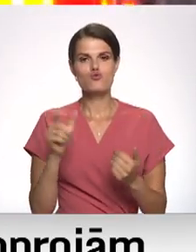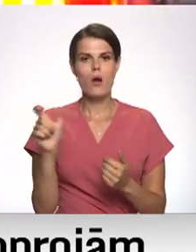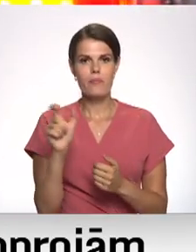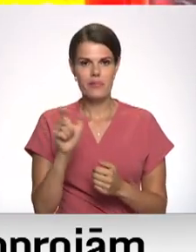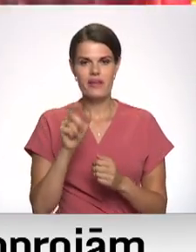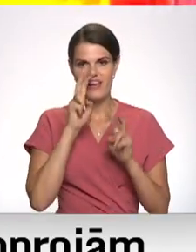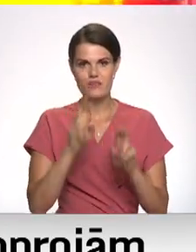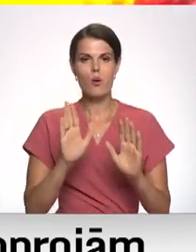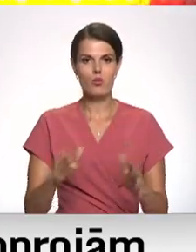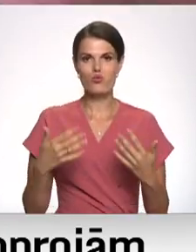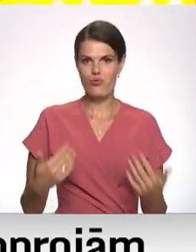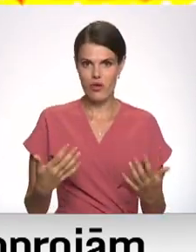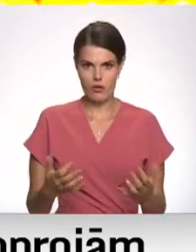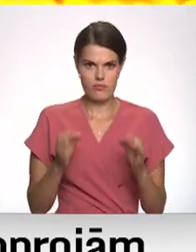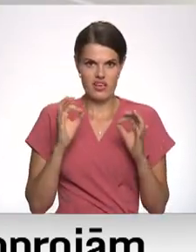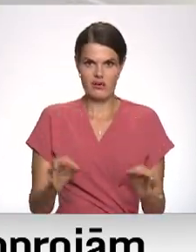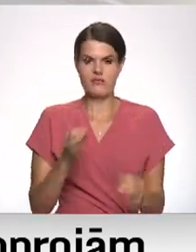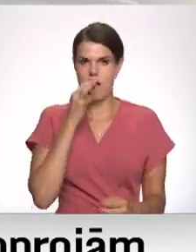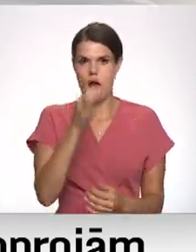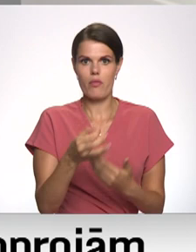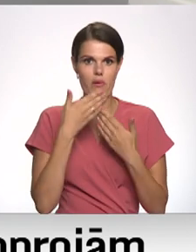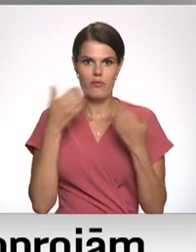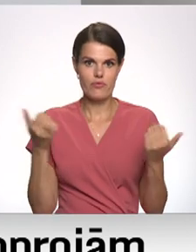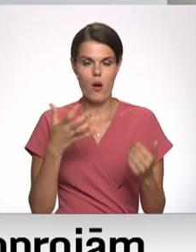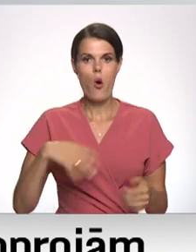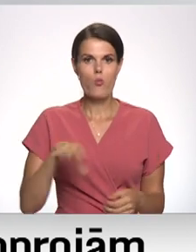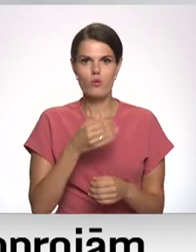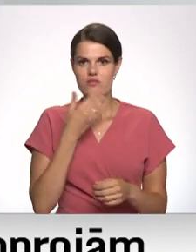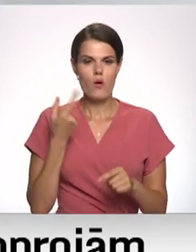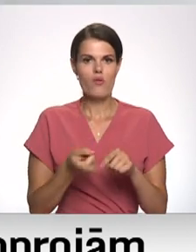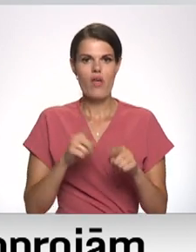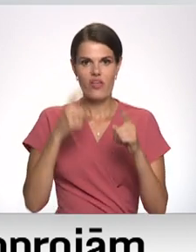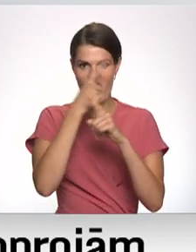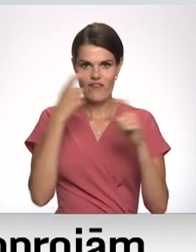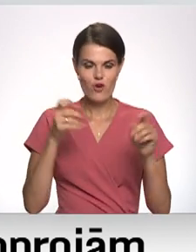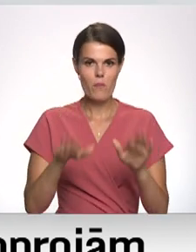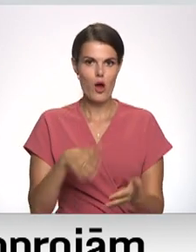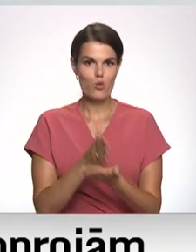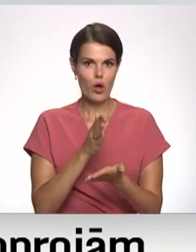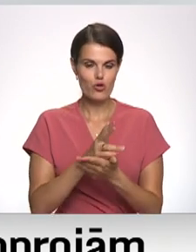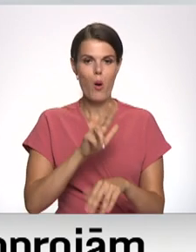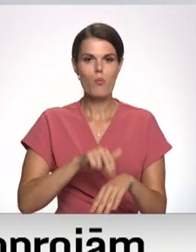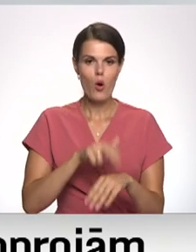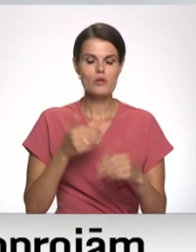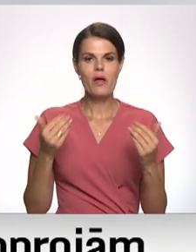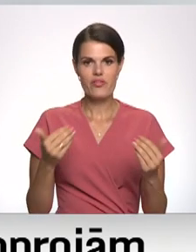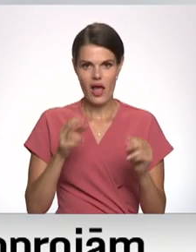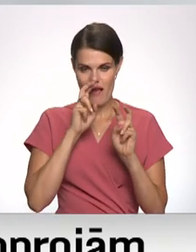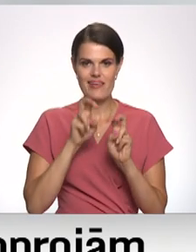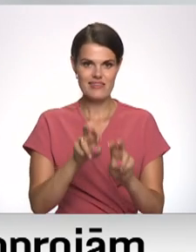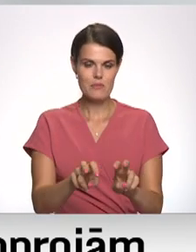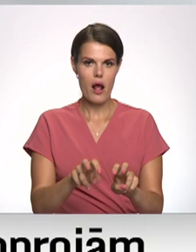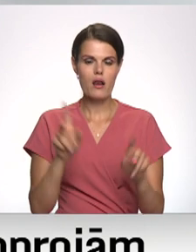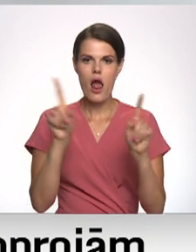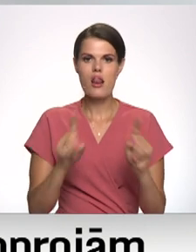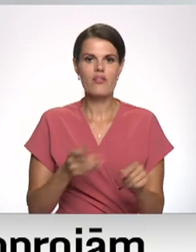būtu atvieglotāka, īsti atbildes nav. Mums nav pieejama šāda informācija par notikušo. Policija šobrīd vada un izmeklē šo lietu. Lieta